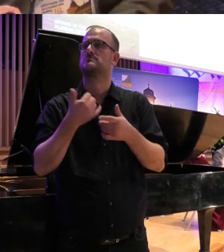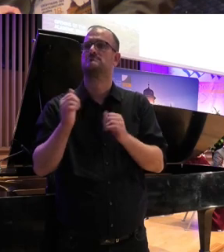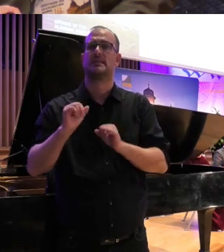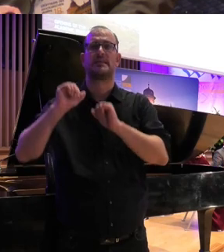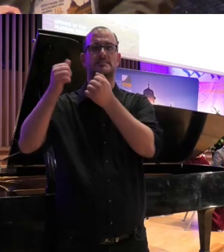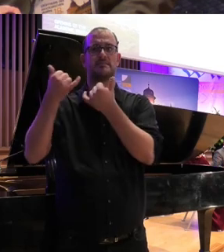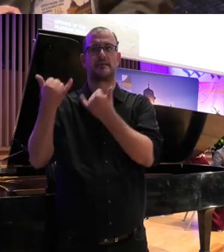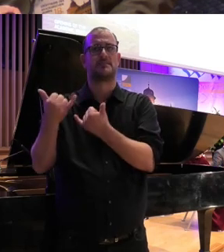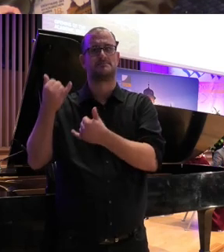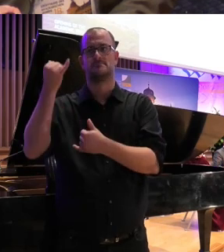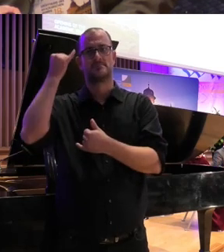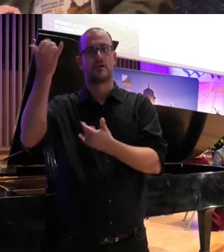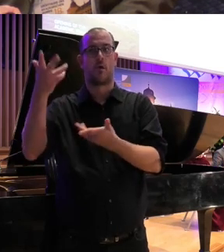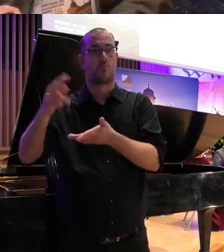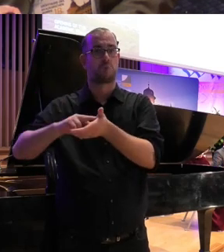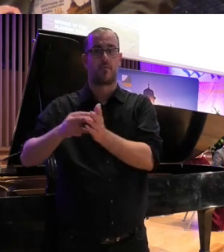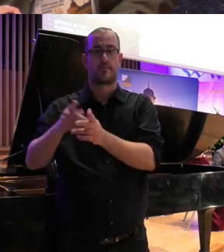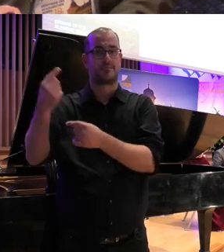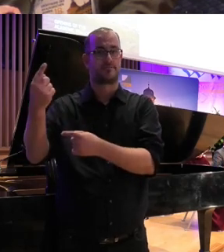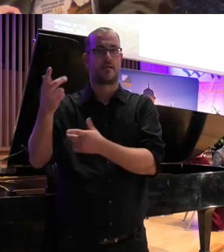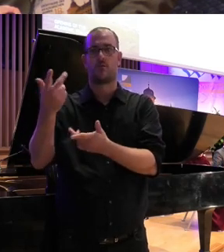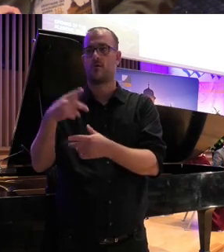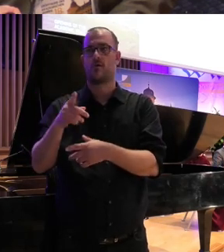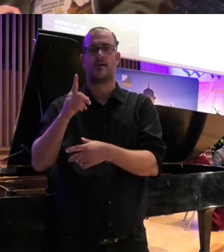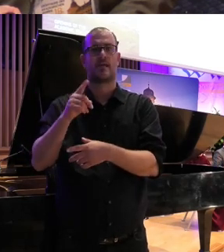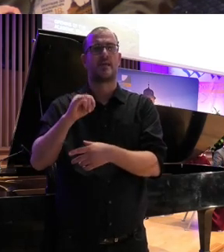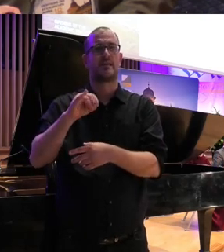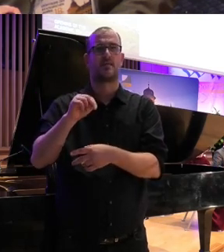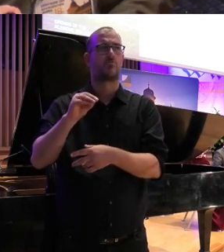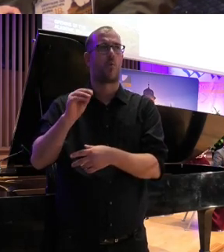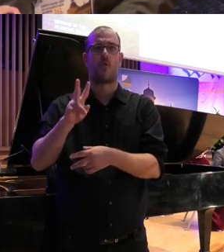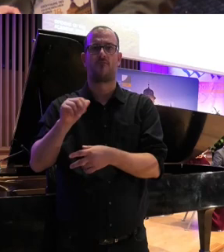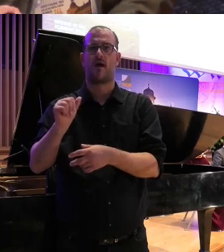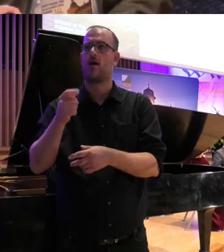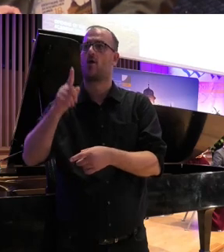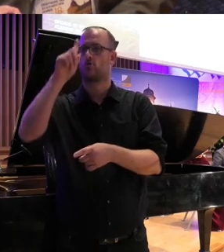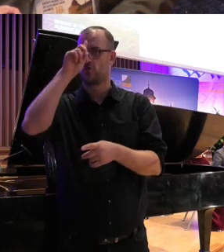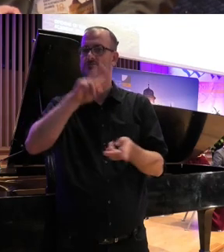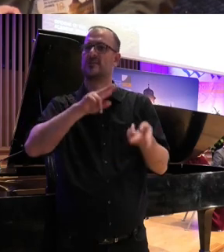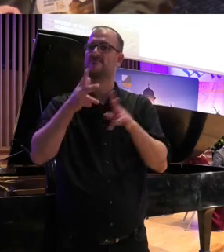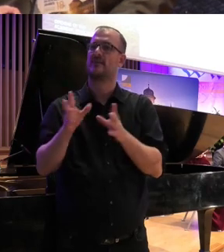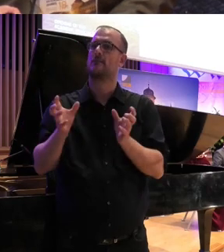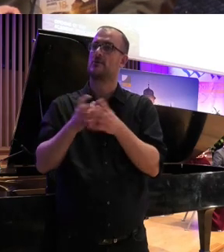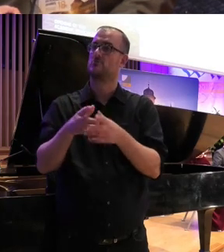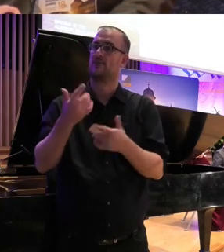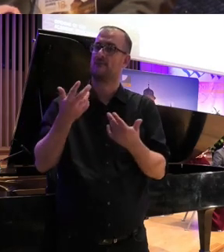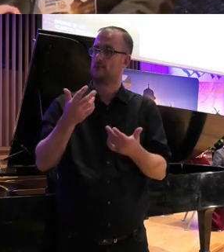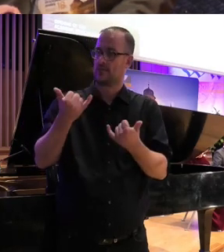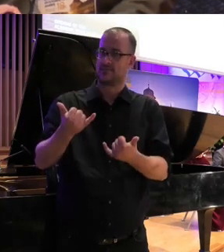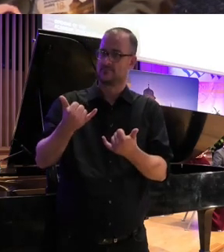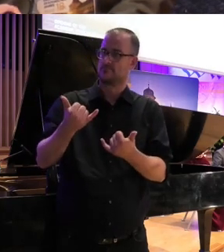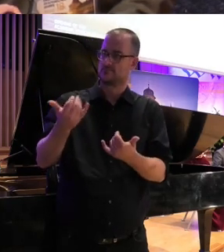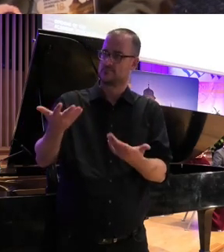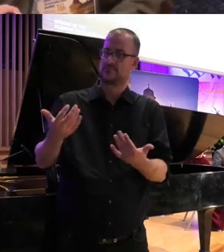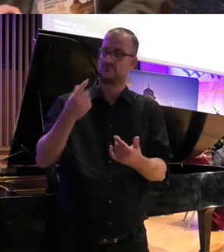die jetzt gedacht werden, auch von der Politik, zum Beispiel die DINOVA, die Deutsche Transfergemeinschaft, die eben, wenn man sie wirklich jetzt auch in